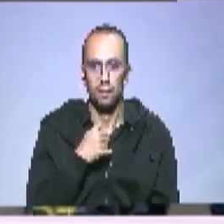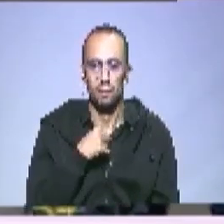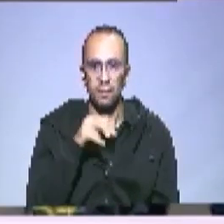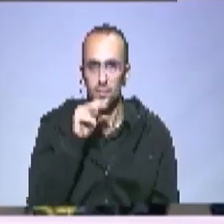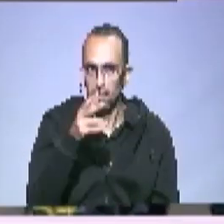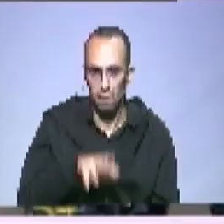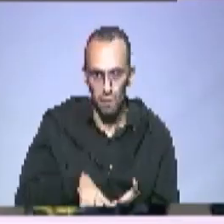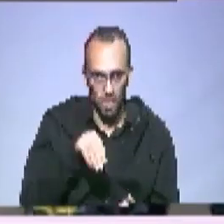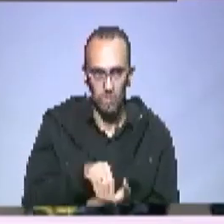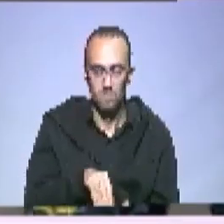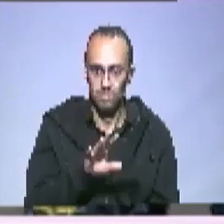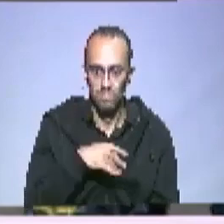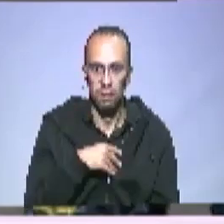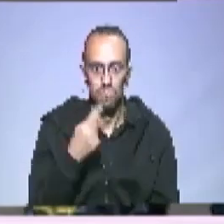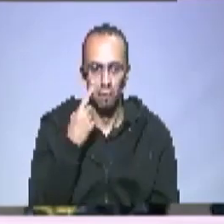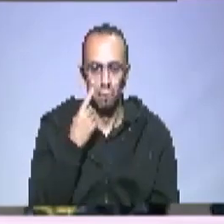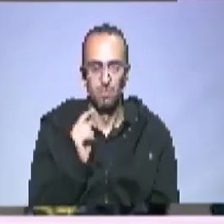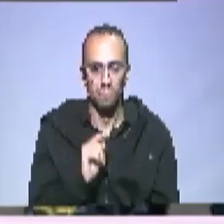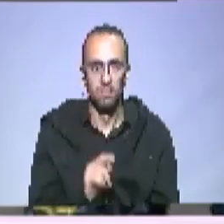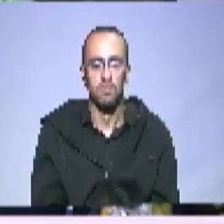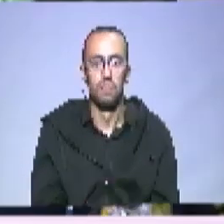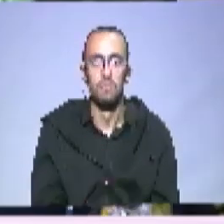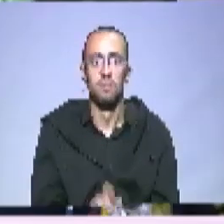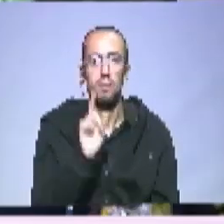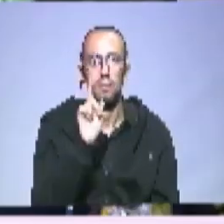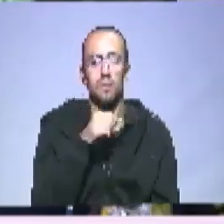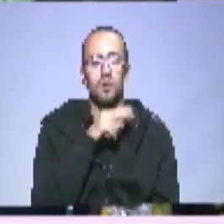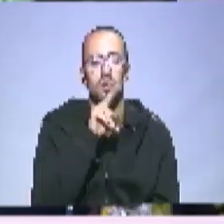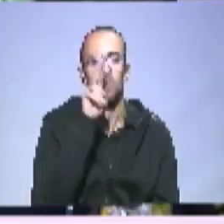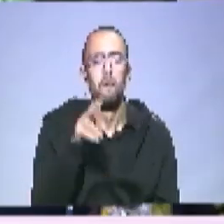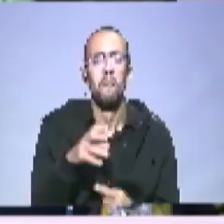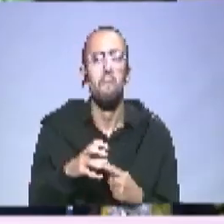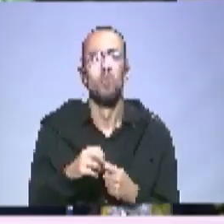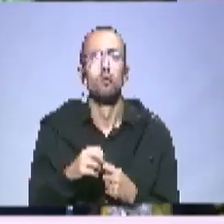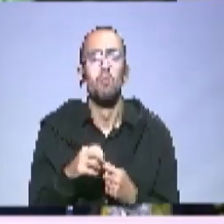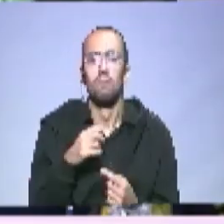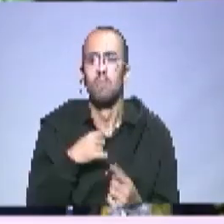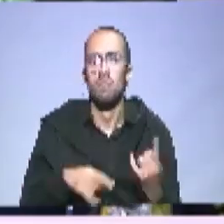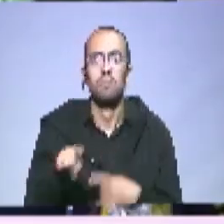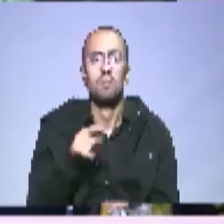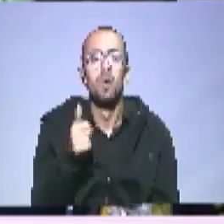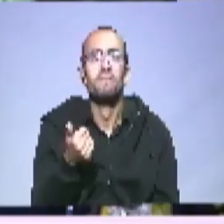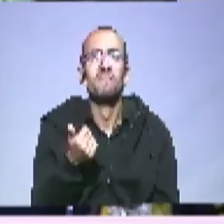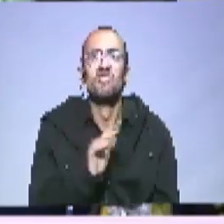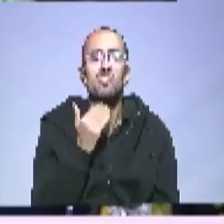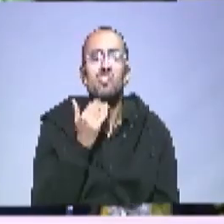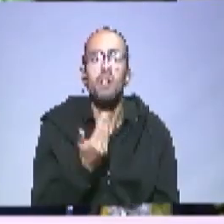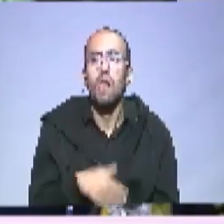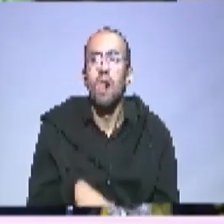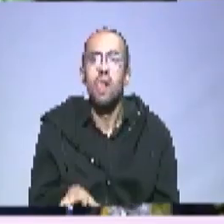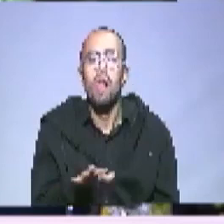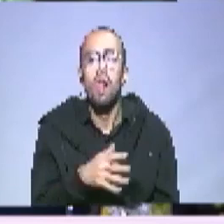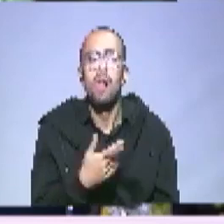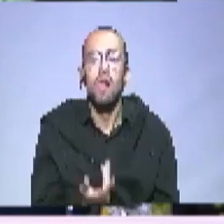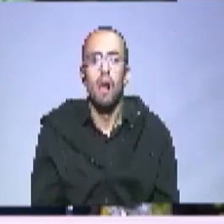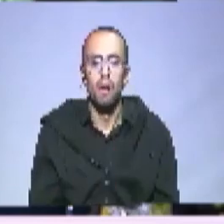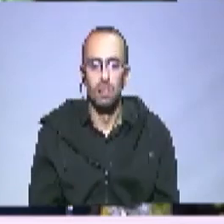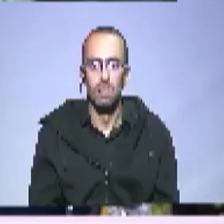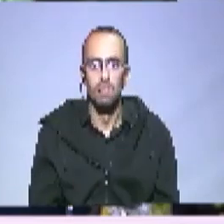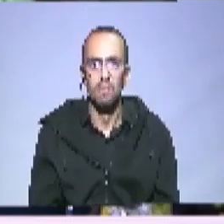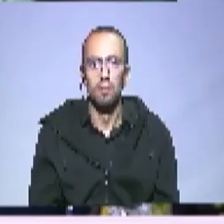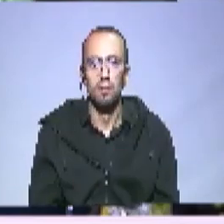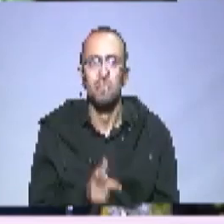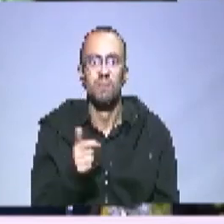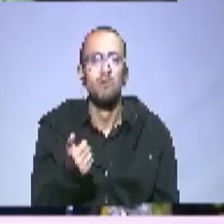من الاول. اهلا بيك يا فندم. اهلا بحضرتك، بس كنت بسال على المشروم، انا مش بلاقيه كويس يعني، بروح الاقي في السوبر ماركت